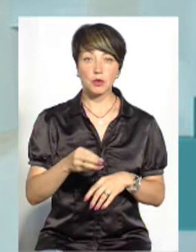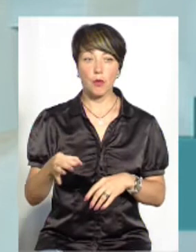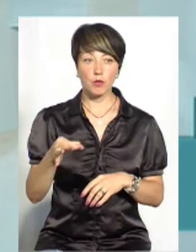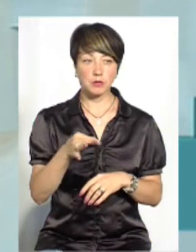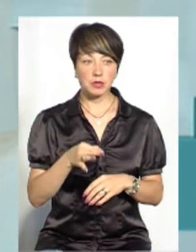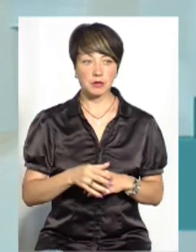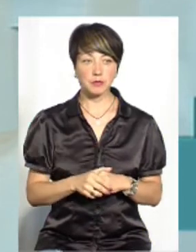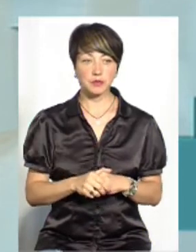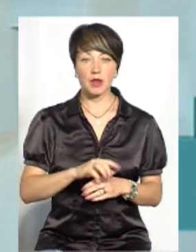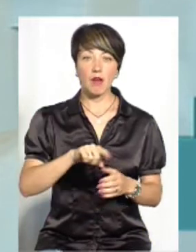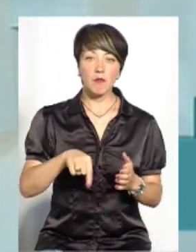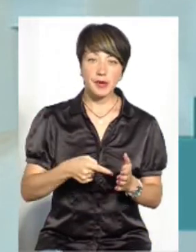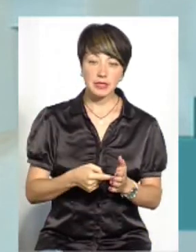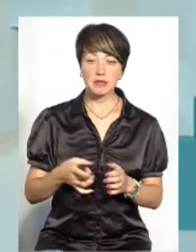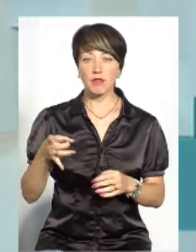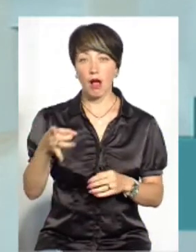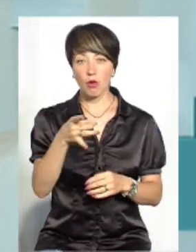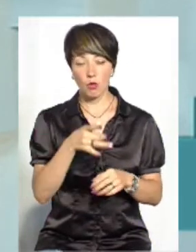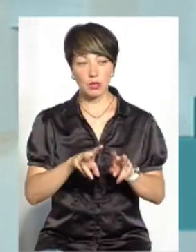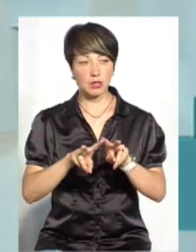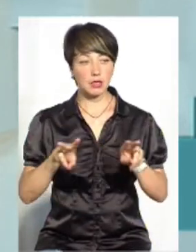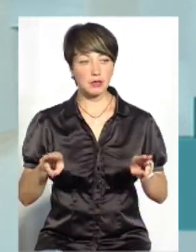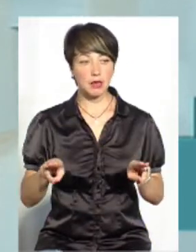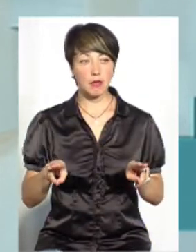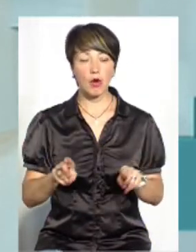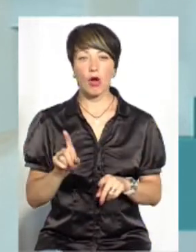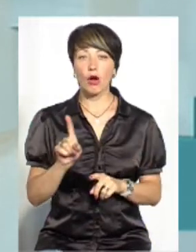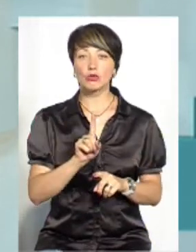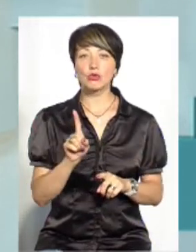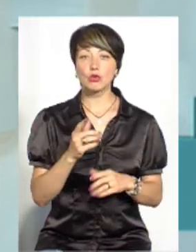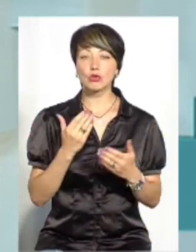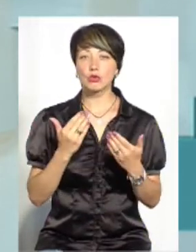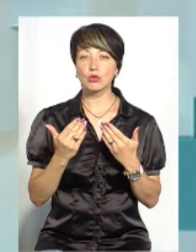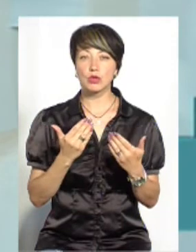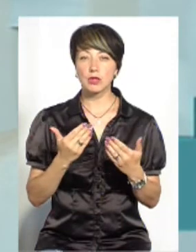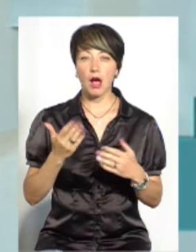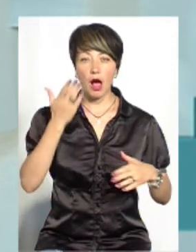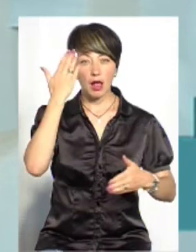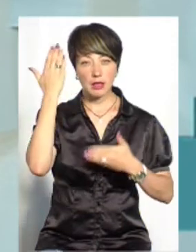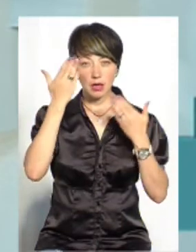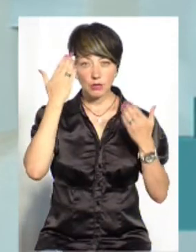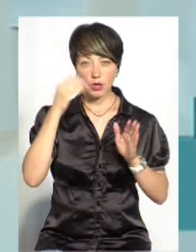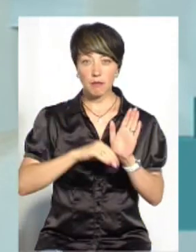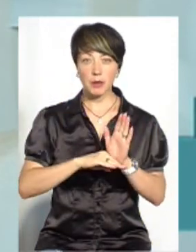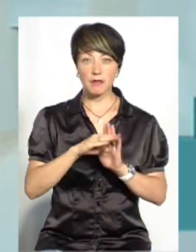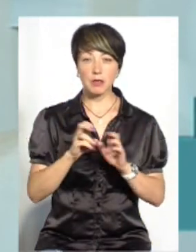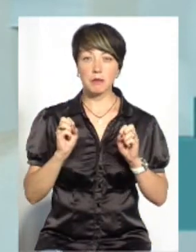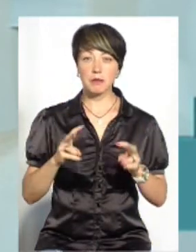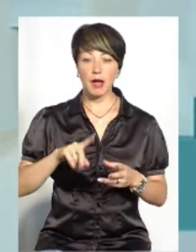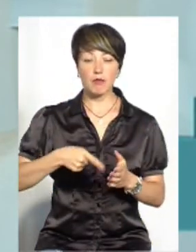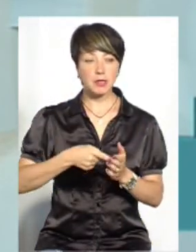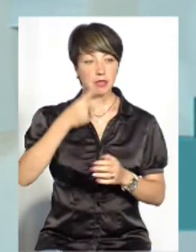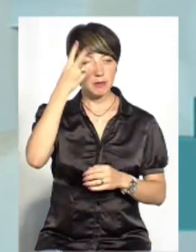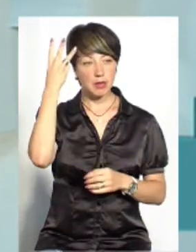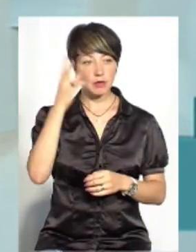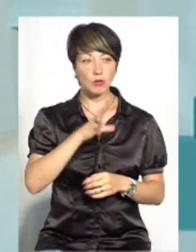місті, так і в районних населених пунктах. Що стосується атракціонів підвищеної безпеки у місті Хмельницькому, то,